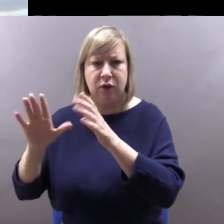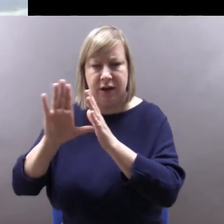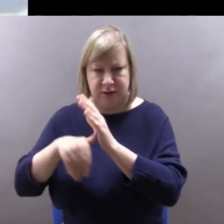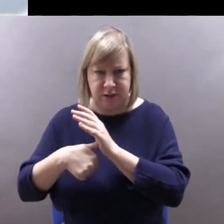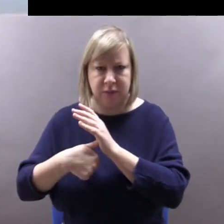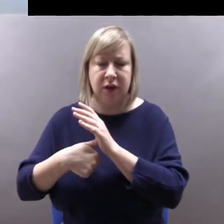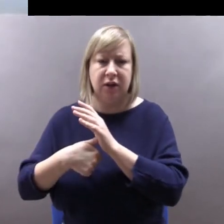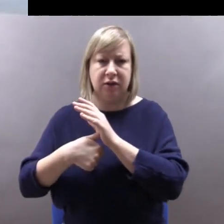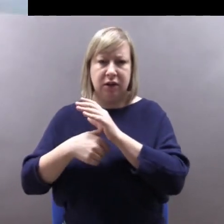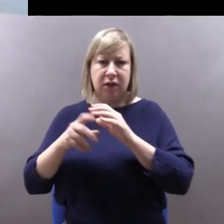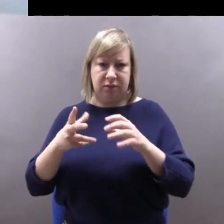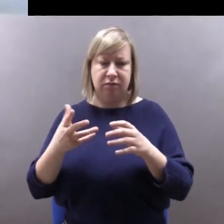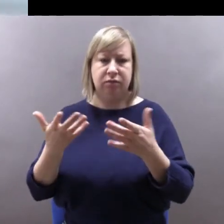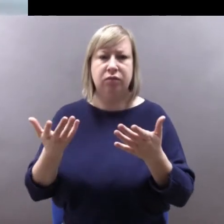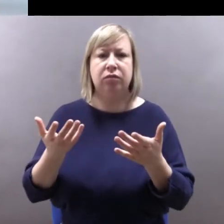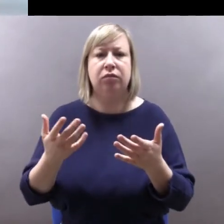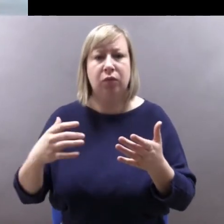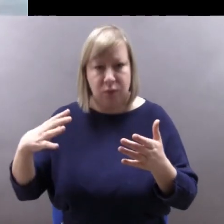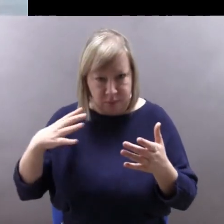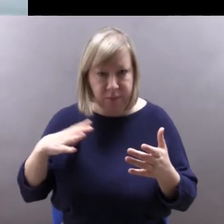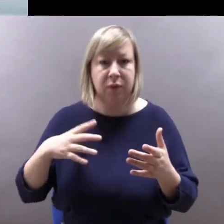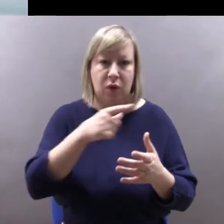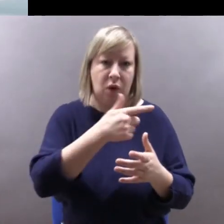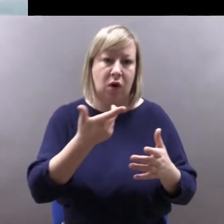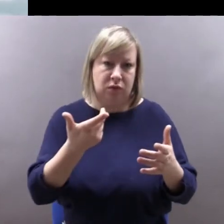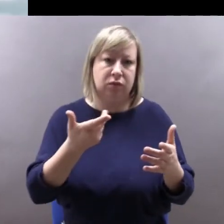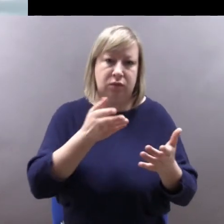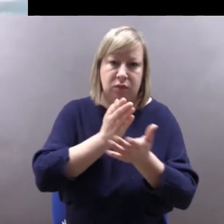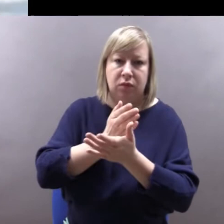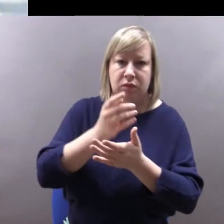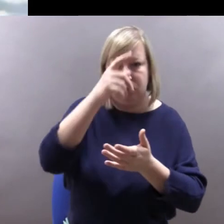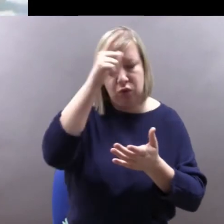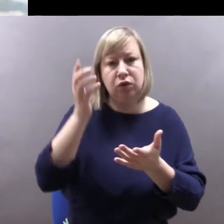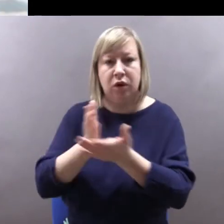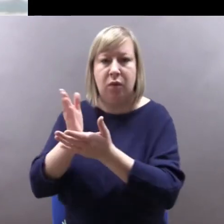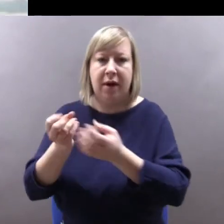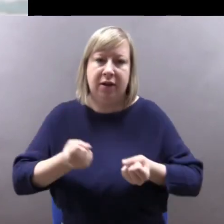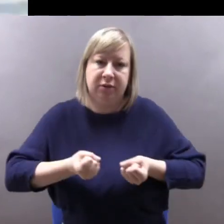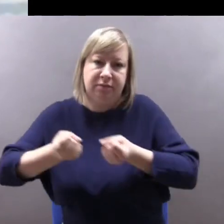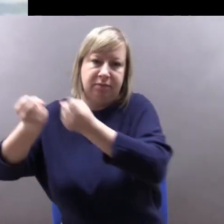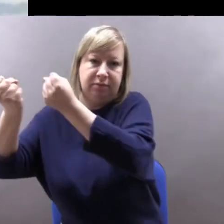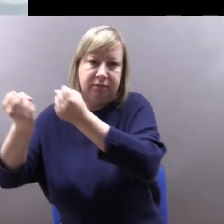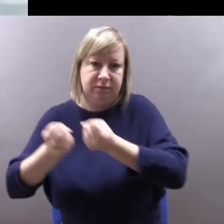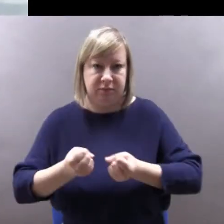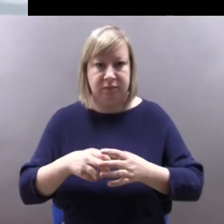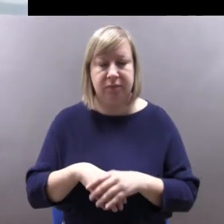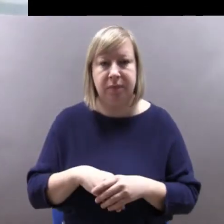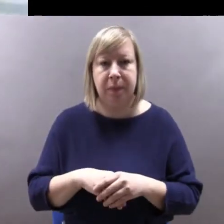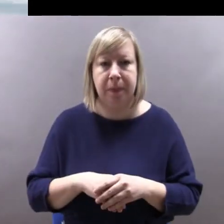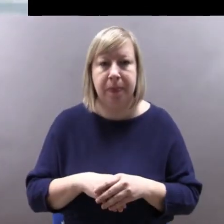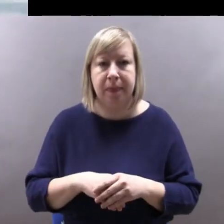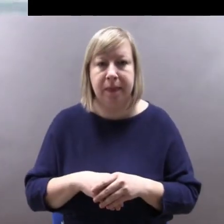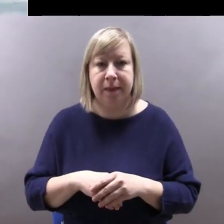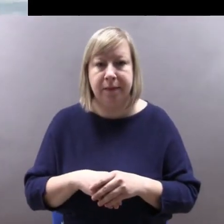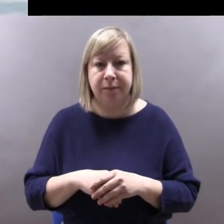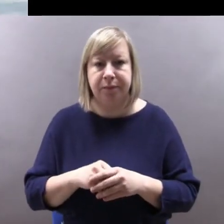Kluczowi są ludzie. Ten element ludzki, sprzęt jest sprzętem, ale najlepszy i najdroższy sprzęt,